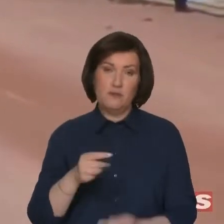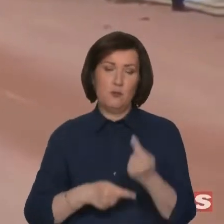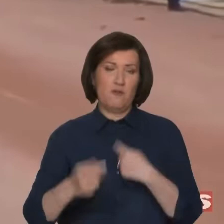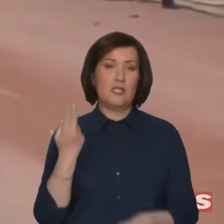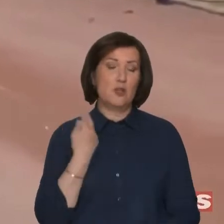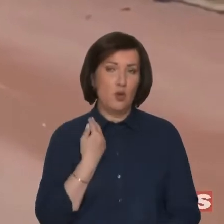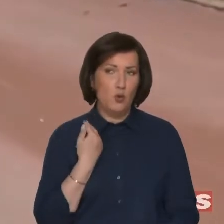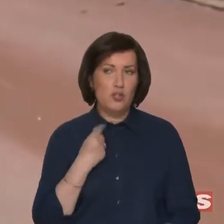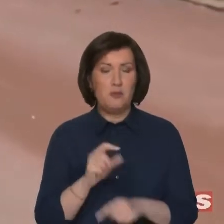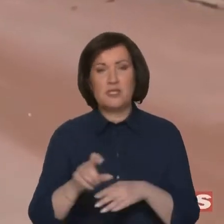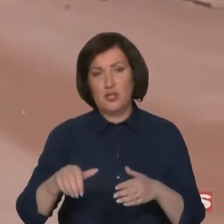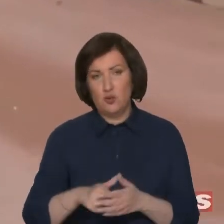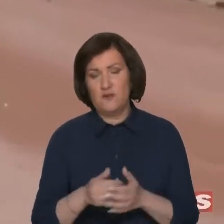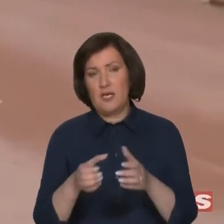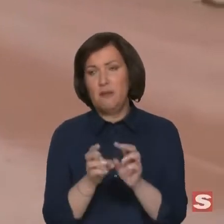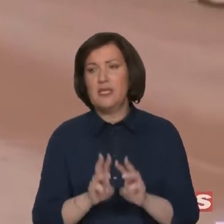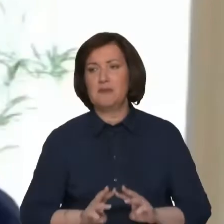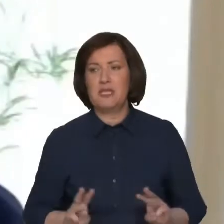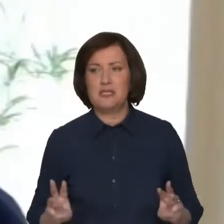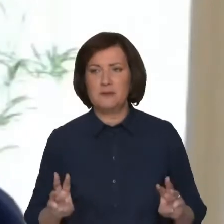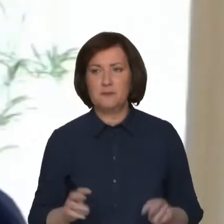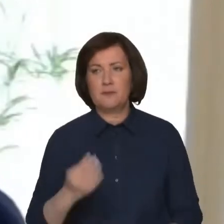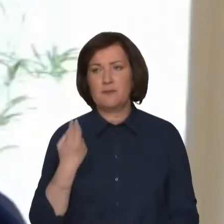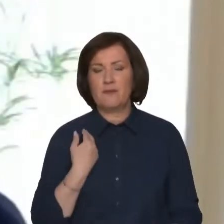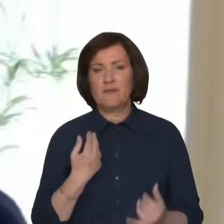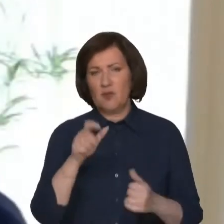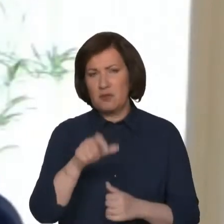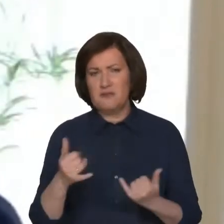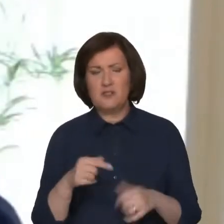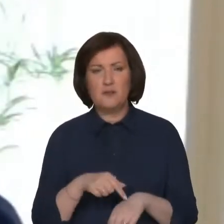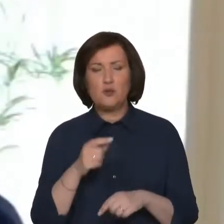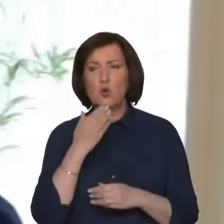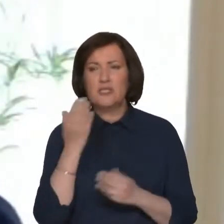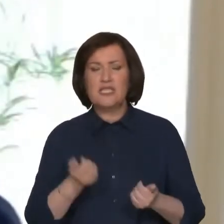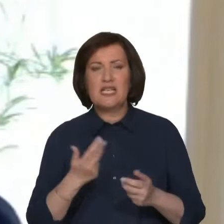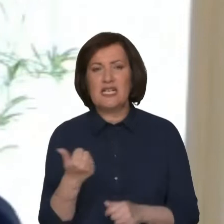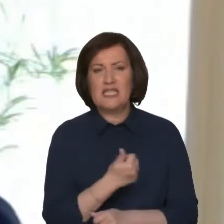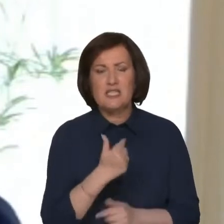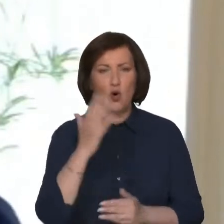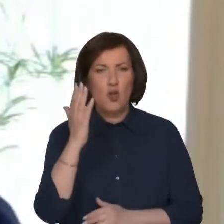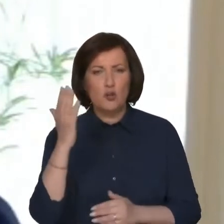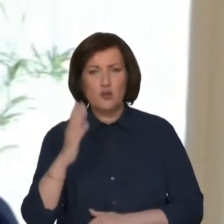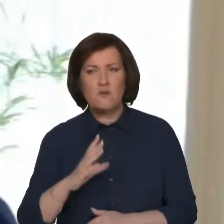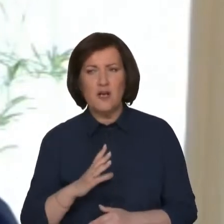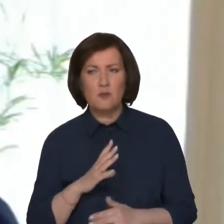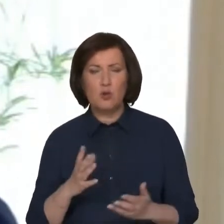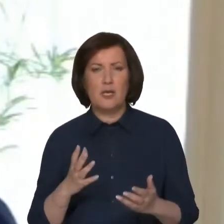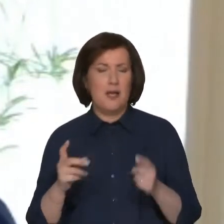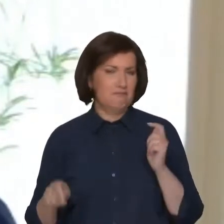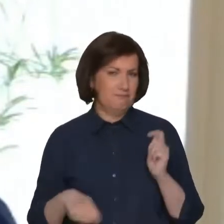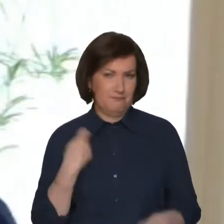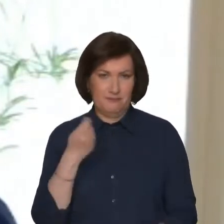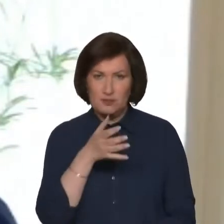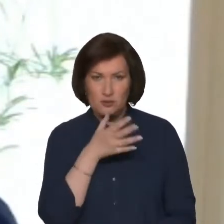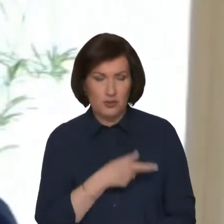до Лондона та призначить новий кабінет міністрів. У британців зараз відчуття, що останні кілька тижнів голосувань були в певному сенсі марною